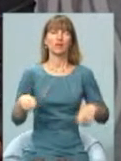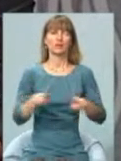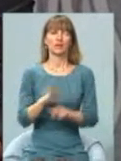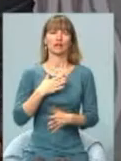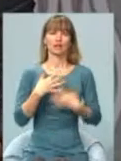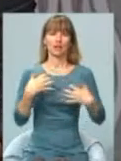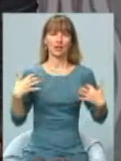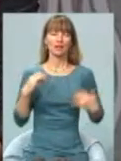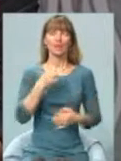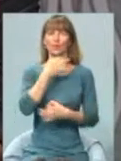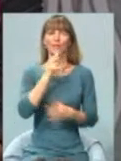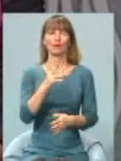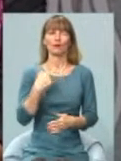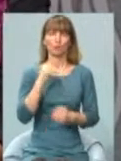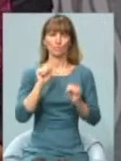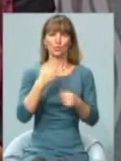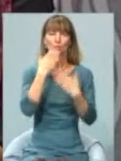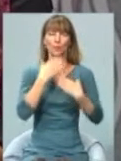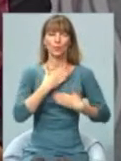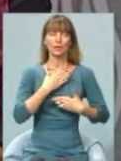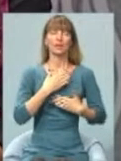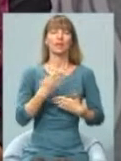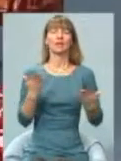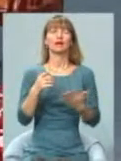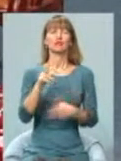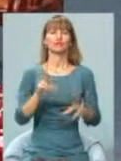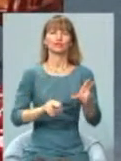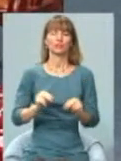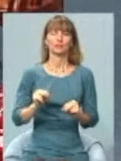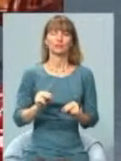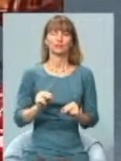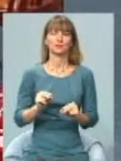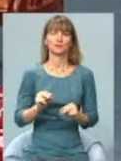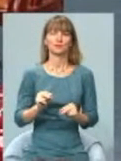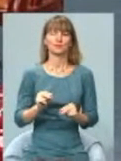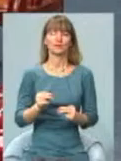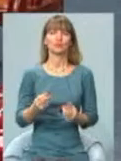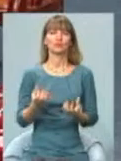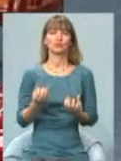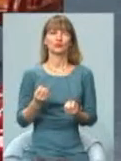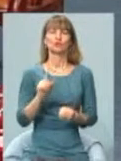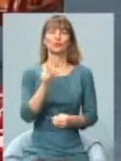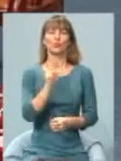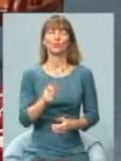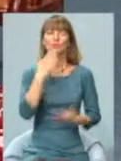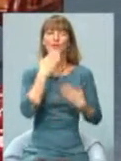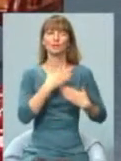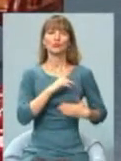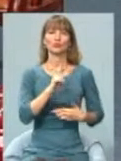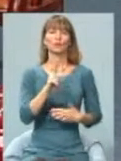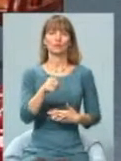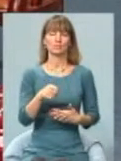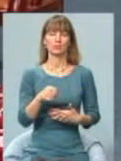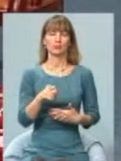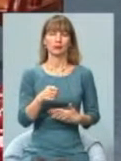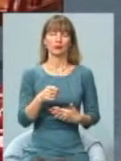ну і будь-кого ми можемо любити та кохати. Ну, власне, як ти гадаєш, а от ще чому люди закохуються? Хтось їх спонукає